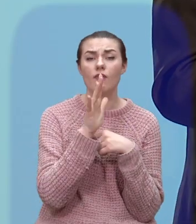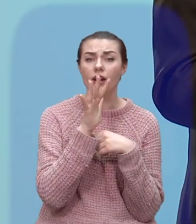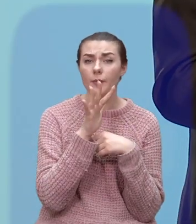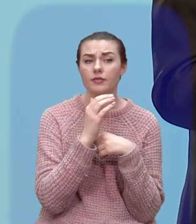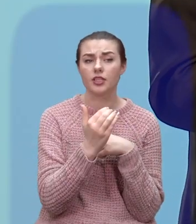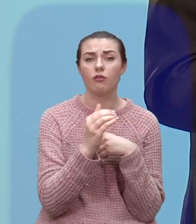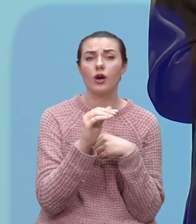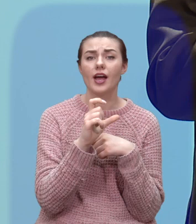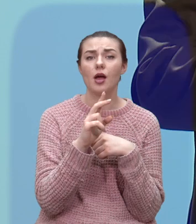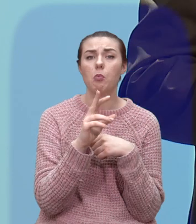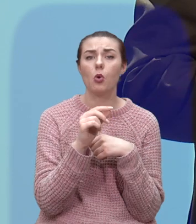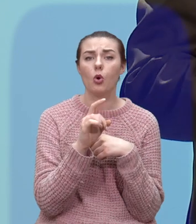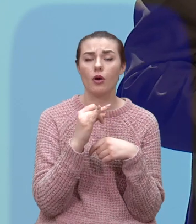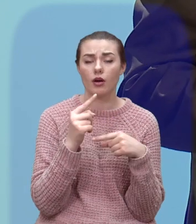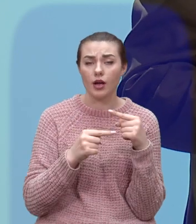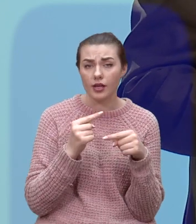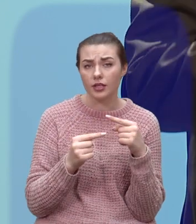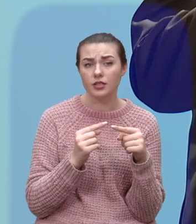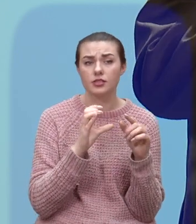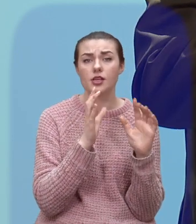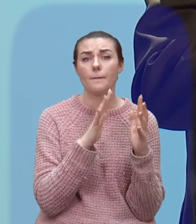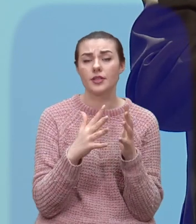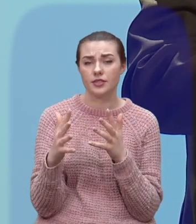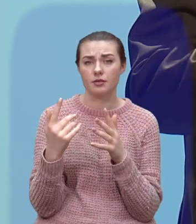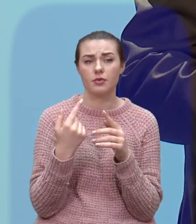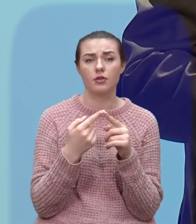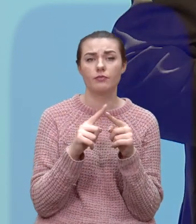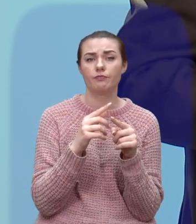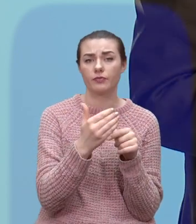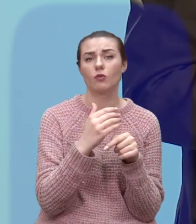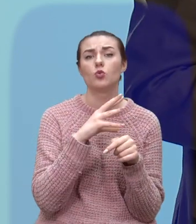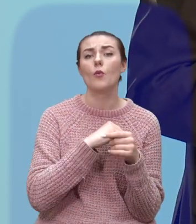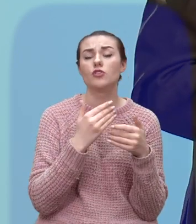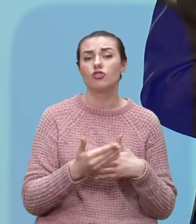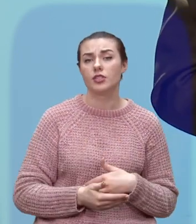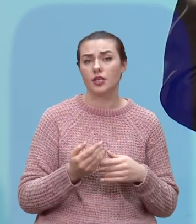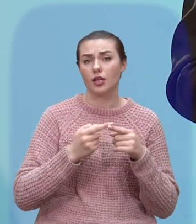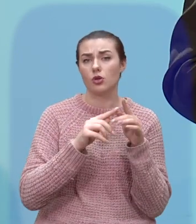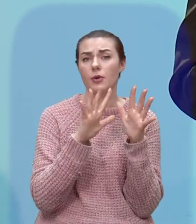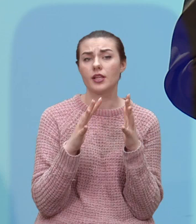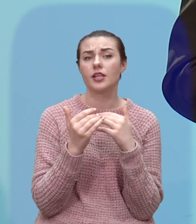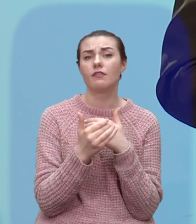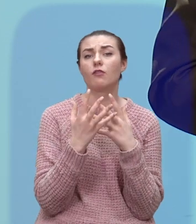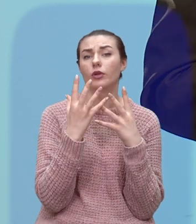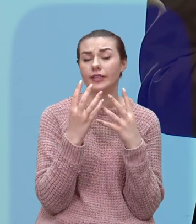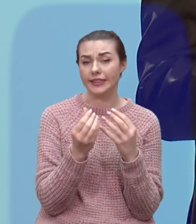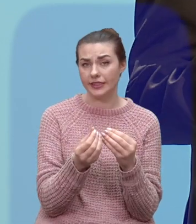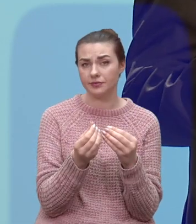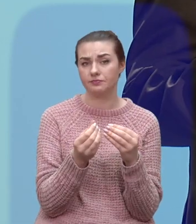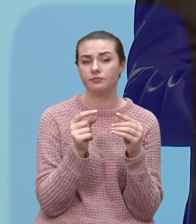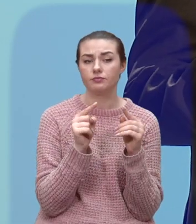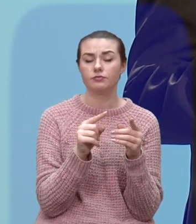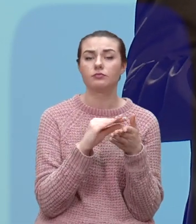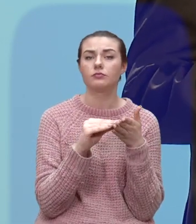с его эпохой с теми событиями в том числе и духовной жизни которые происходили в его дни